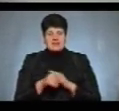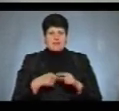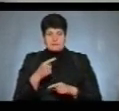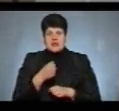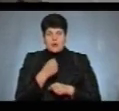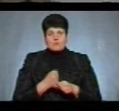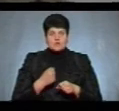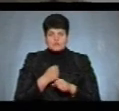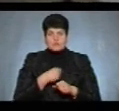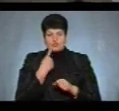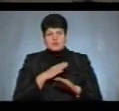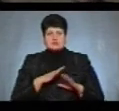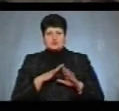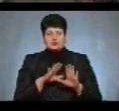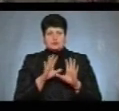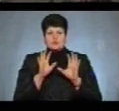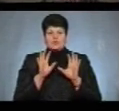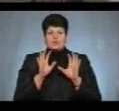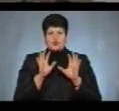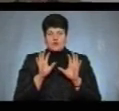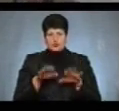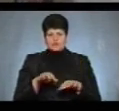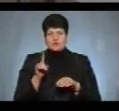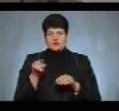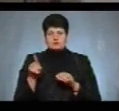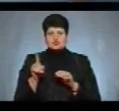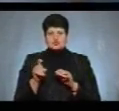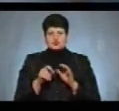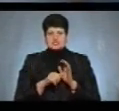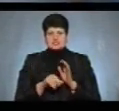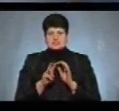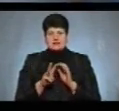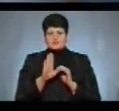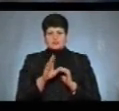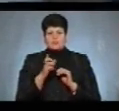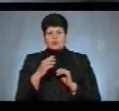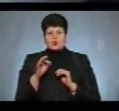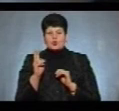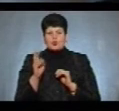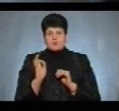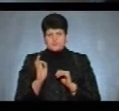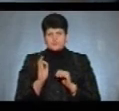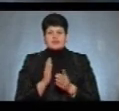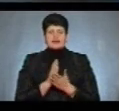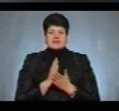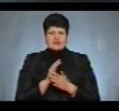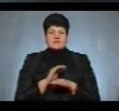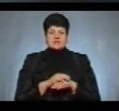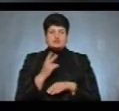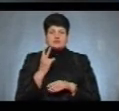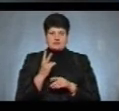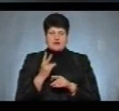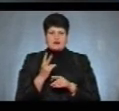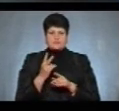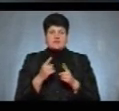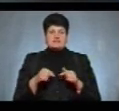доопрацювання, каже заступник голови окружної виборчої комісії номер 163 Володимир Бойко. Є фактично два види